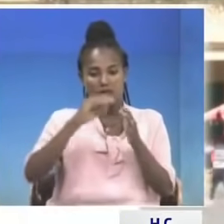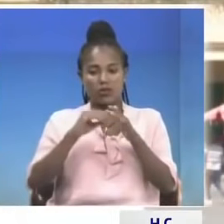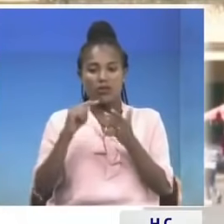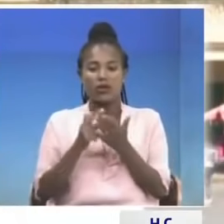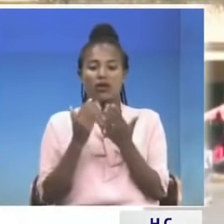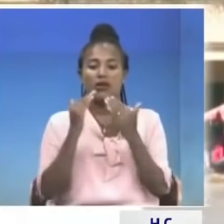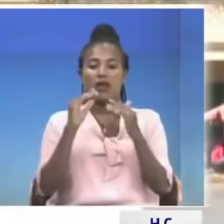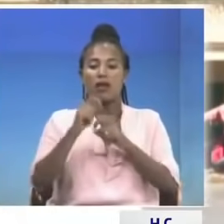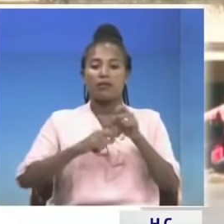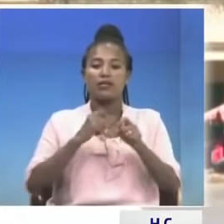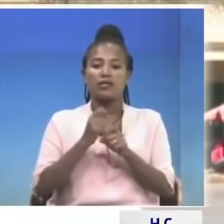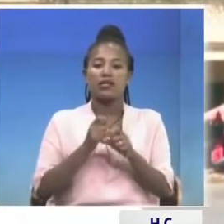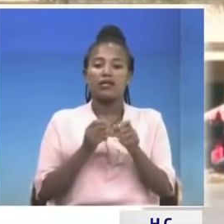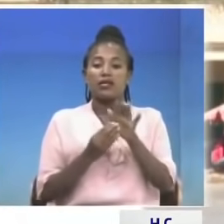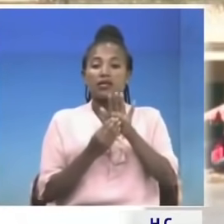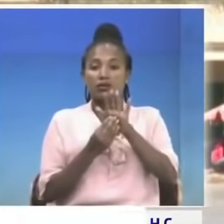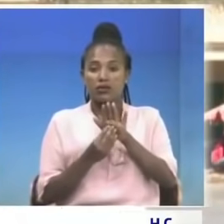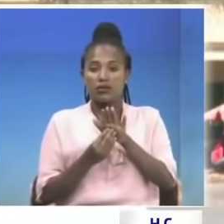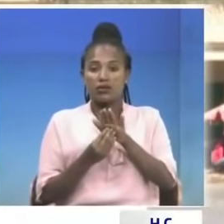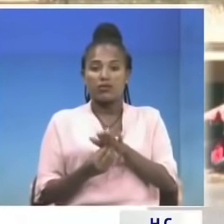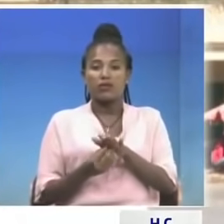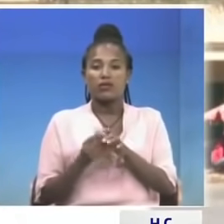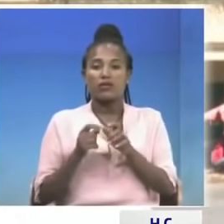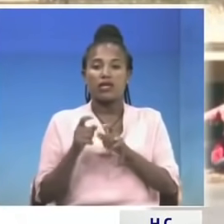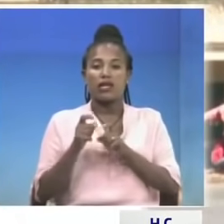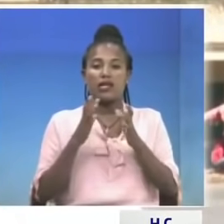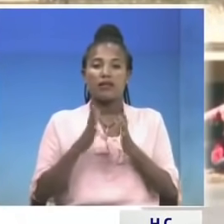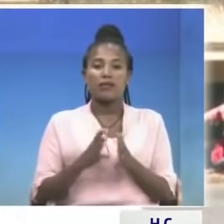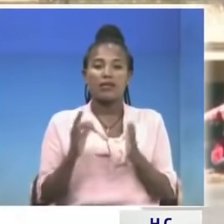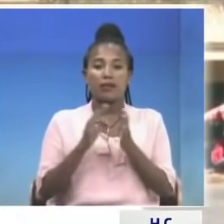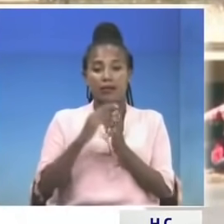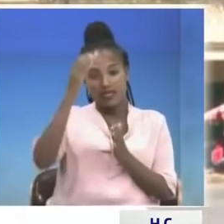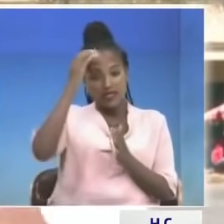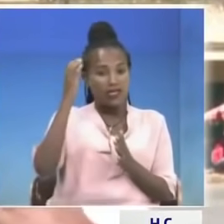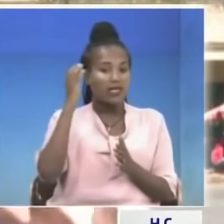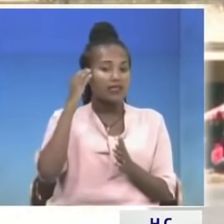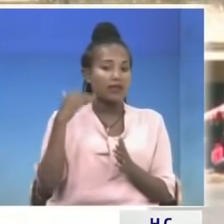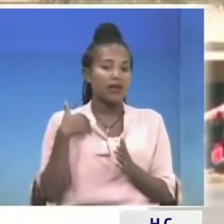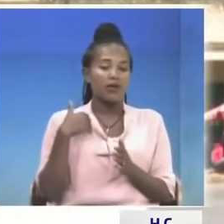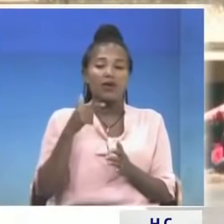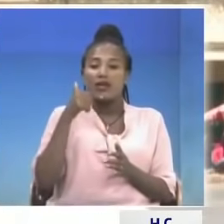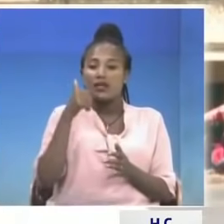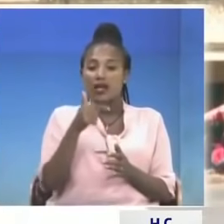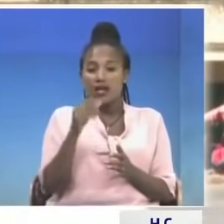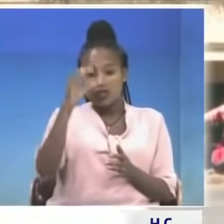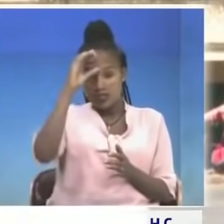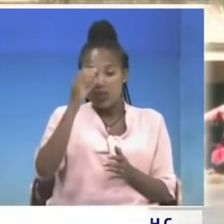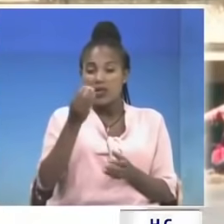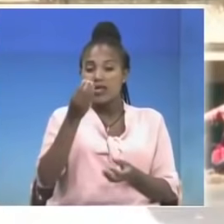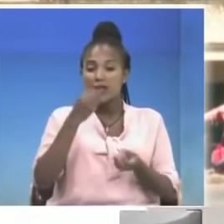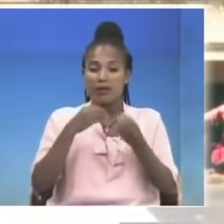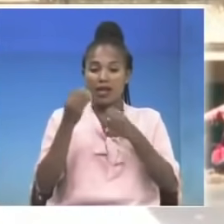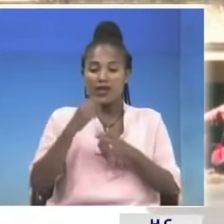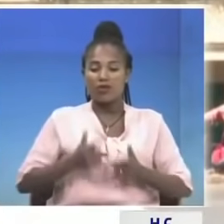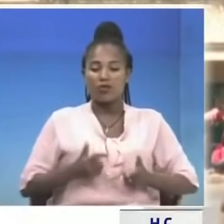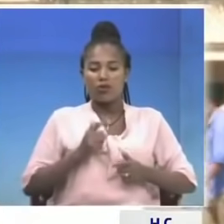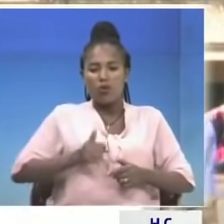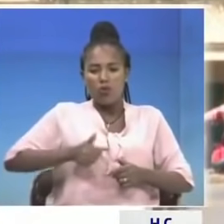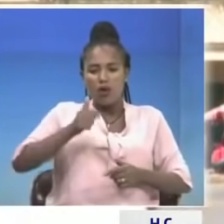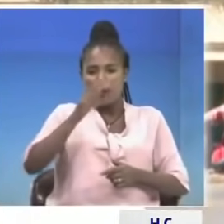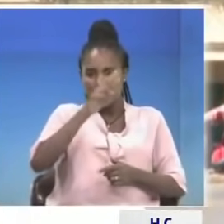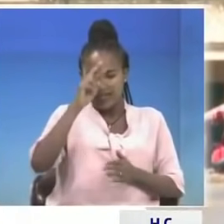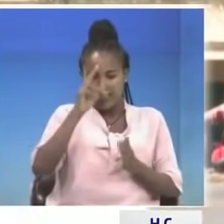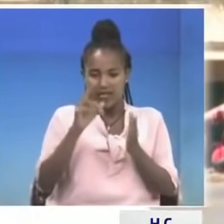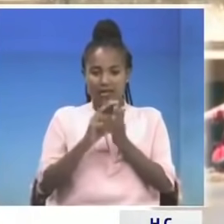አመት የተገዛንበት ህገ መንግስት እየሰማን ያለነውም እየተናገረ ሰውም እየተበላ የኖረበት ዋና እንትናቸው